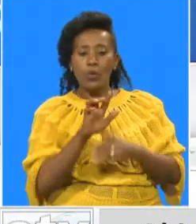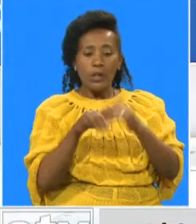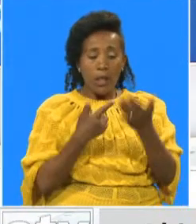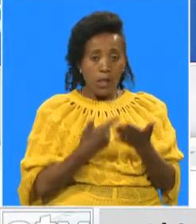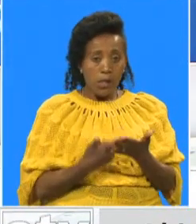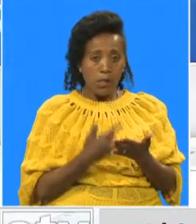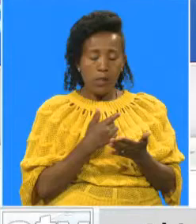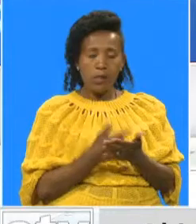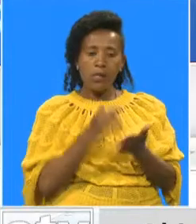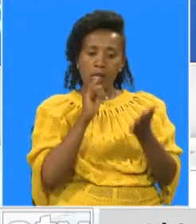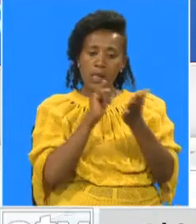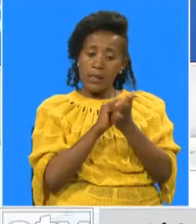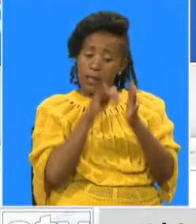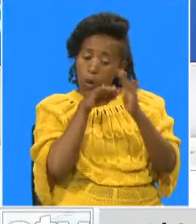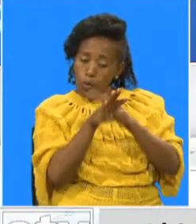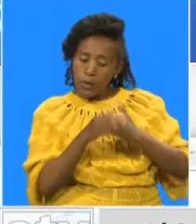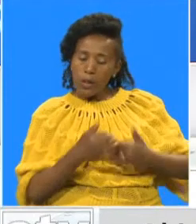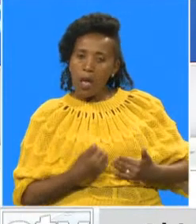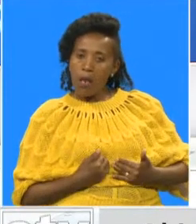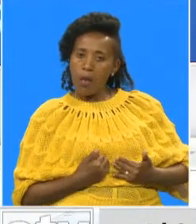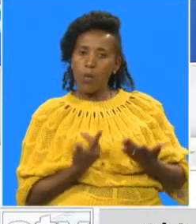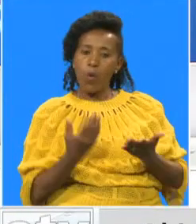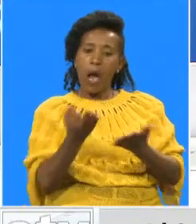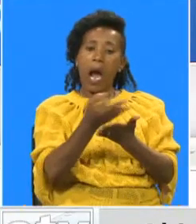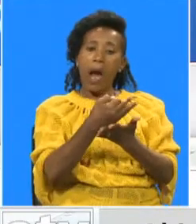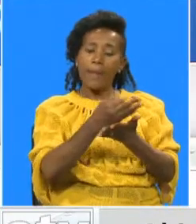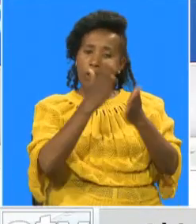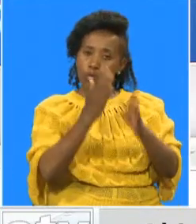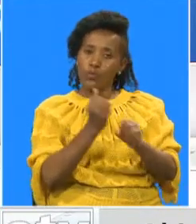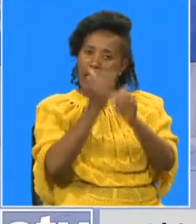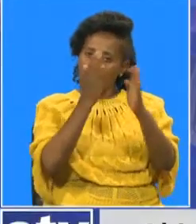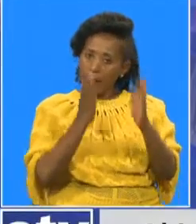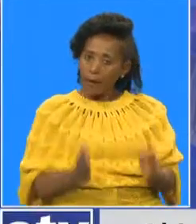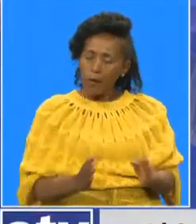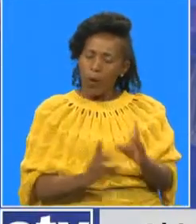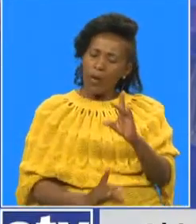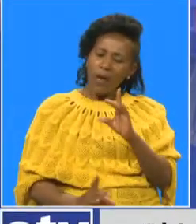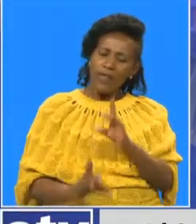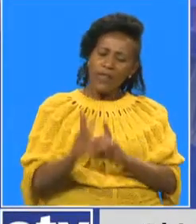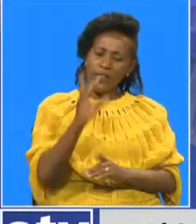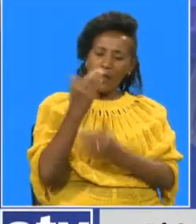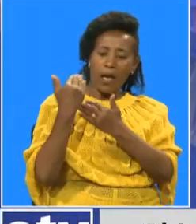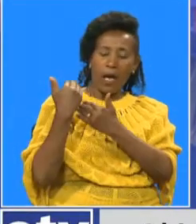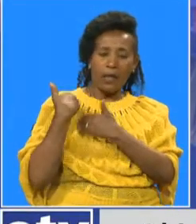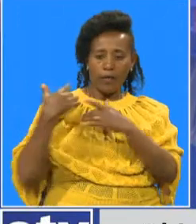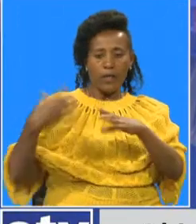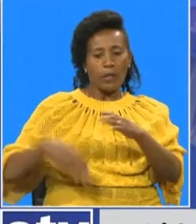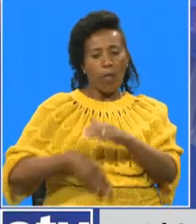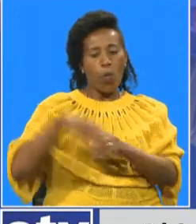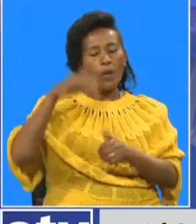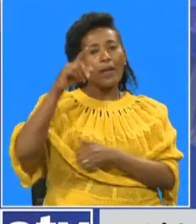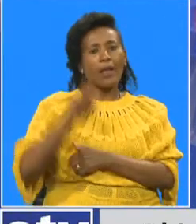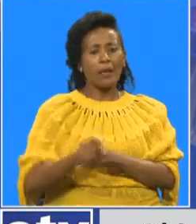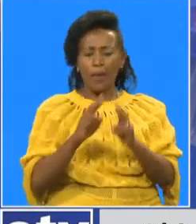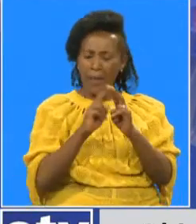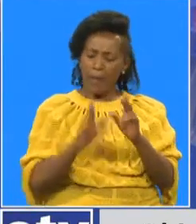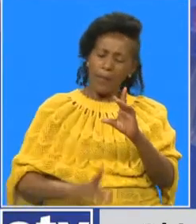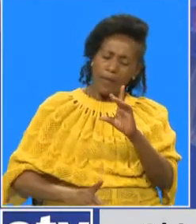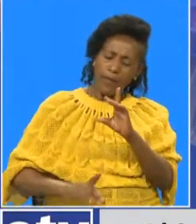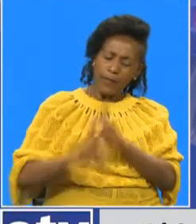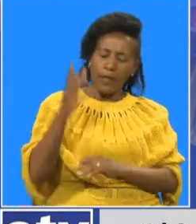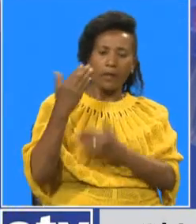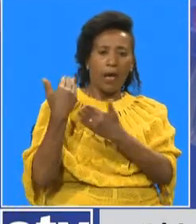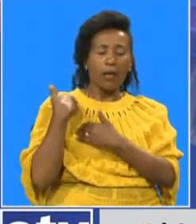ስለዚህ እዛ ውስጥ ያለው አምራቹም ይሁን ሰራተኛ ከፍተኛ ኃላፊነት መወጣት አለባቸው። በጣም